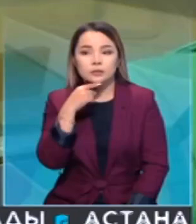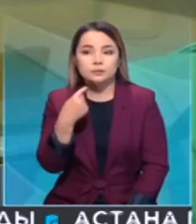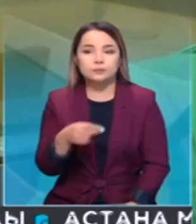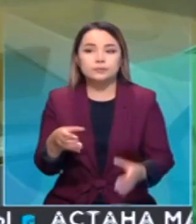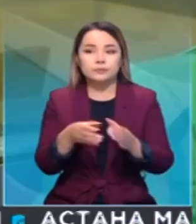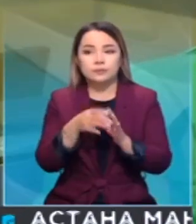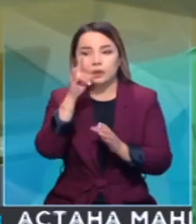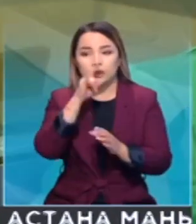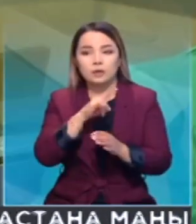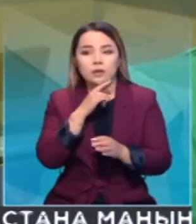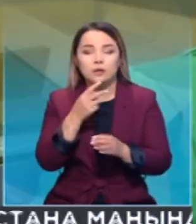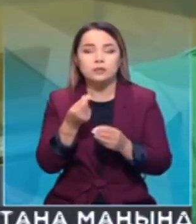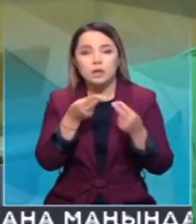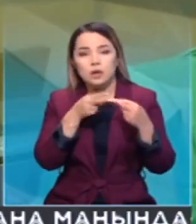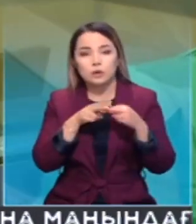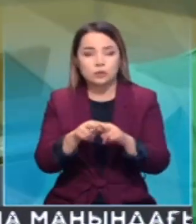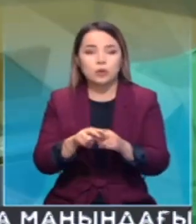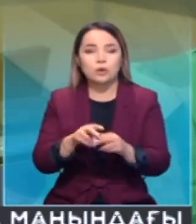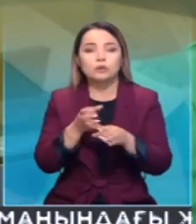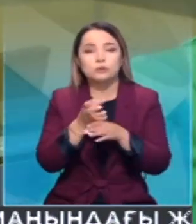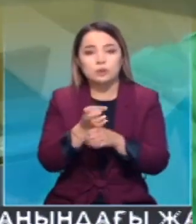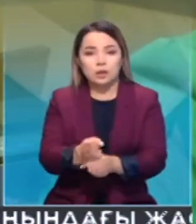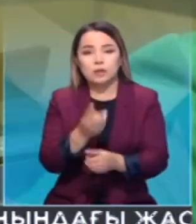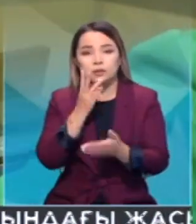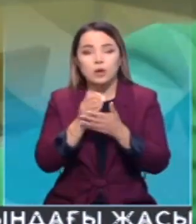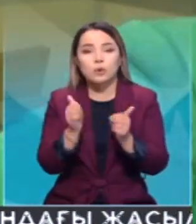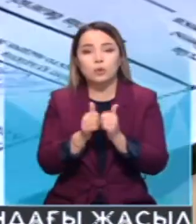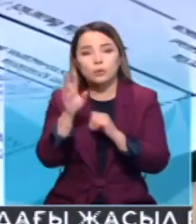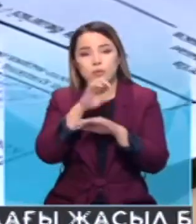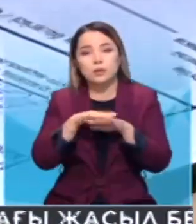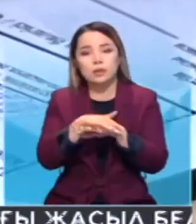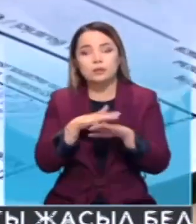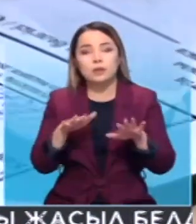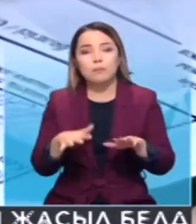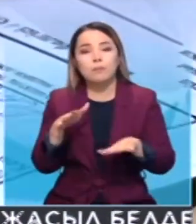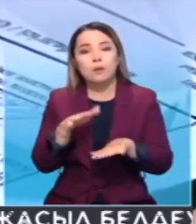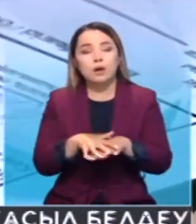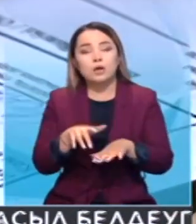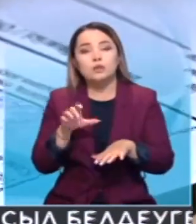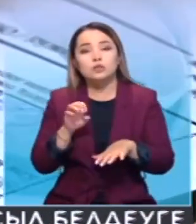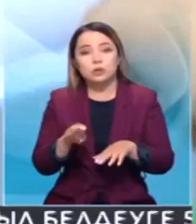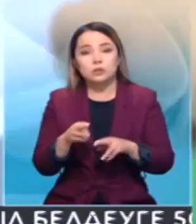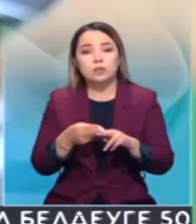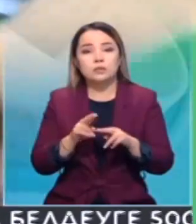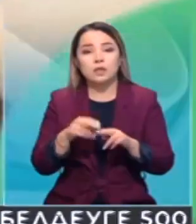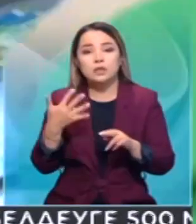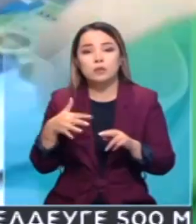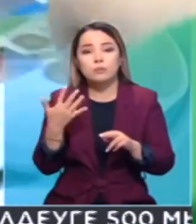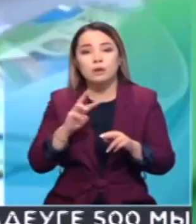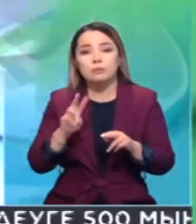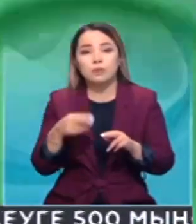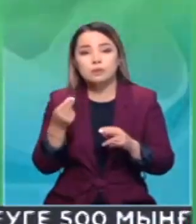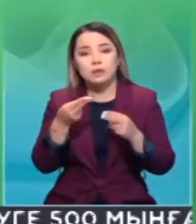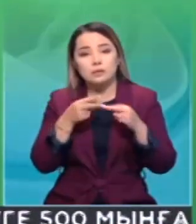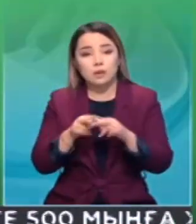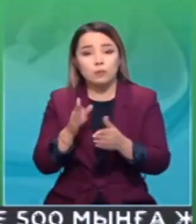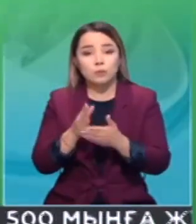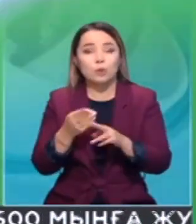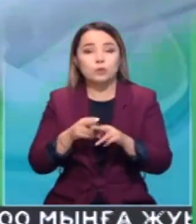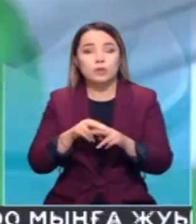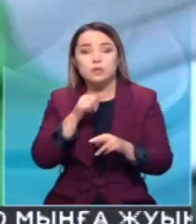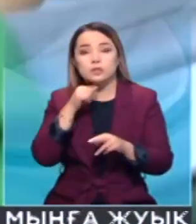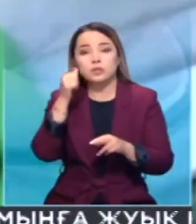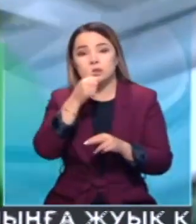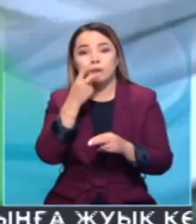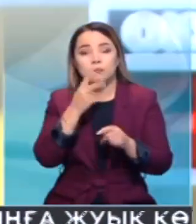Ресейліктер Қазақстанға ақша аударуын күрт азайтты. Көрші ел биыл еліміздің банк шоттарына 55 миллиард теңге жіберген. Бұл өткен